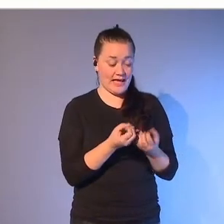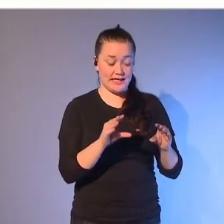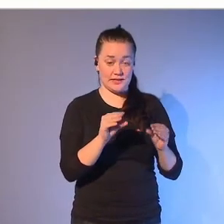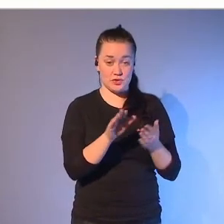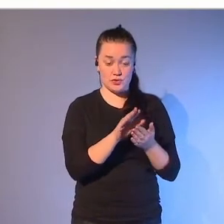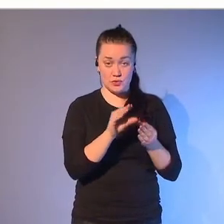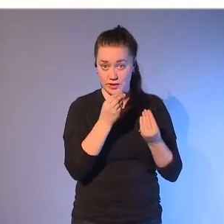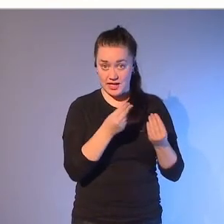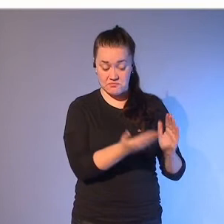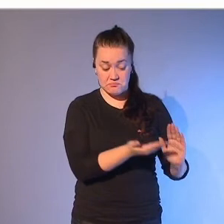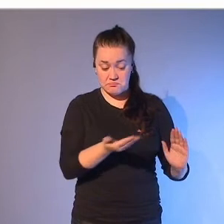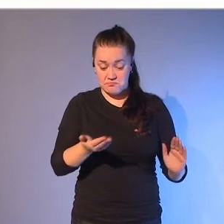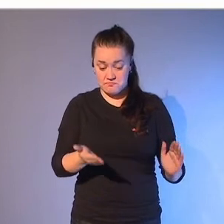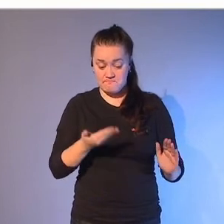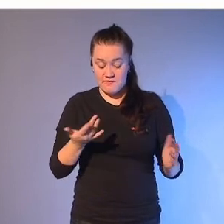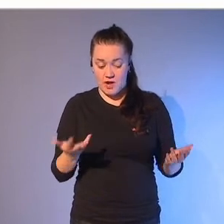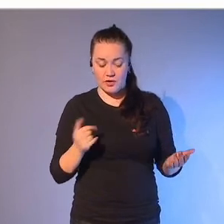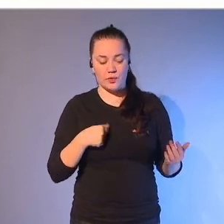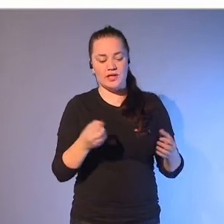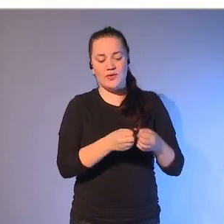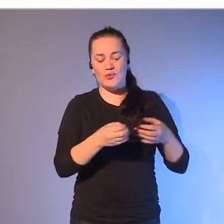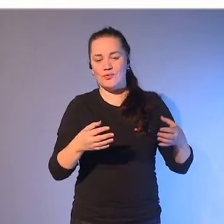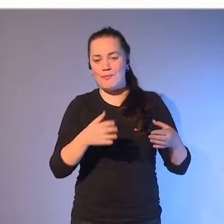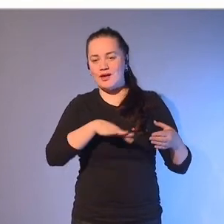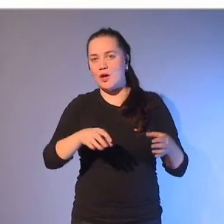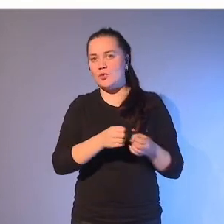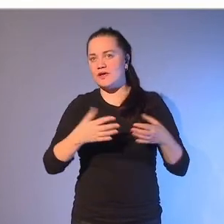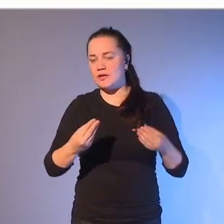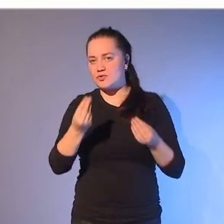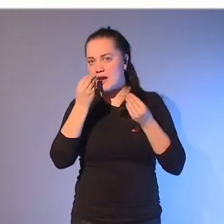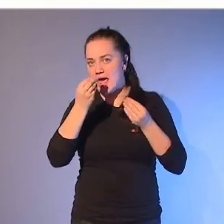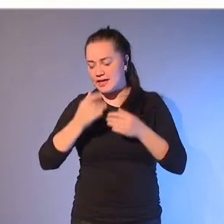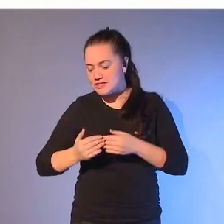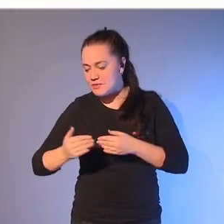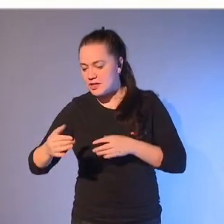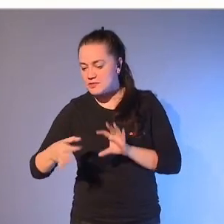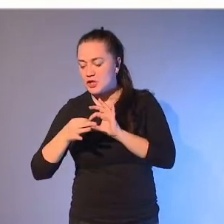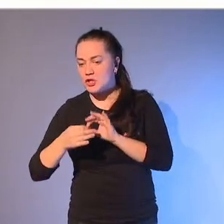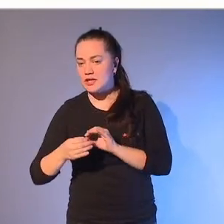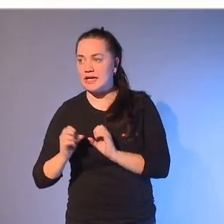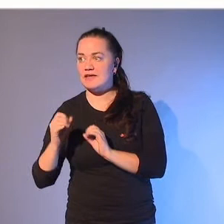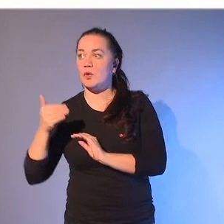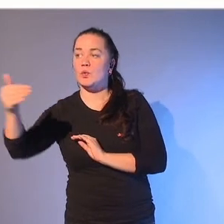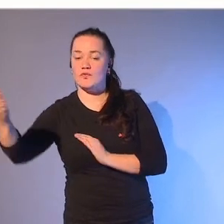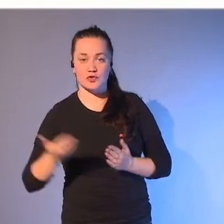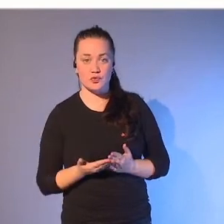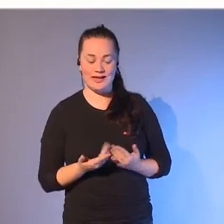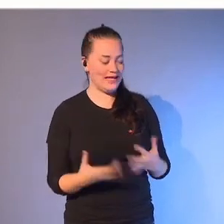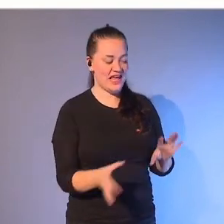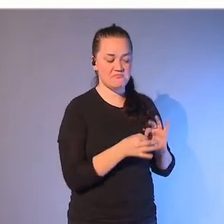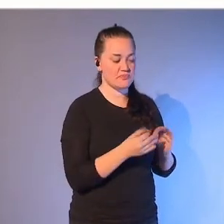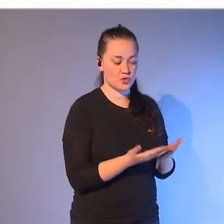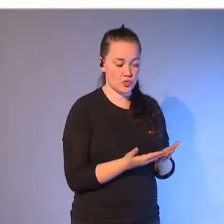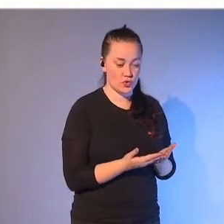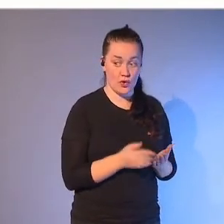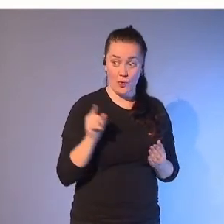er jo sånn at ungene utvikler noen læringsbaner som er mer knyttet til livet utenfor skolen enn i skolen. Og skolen